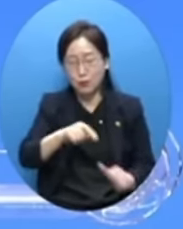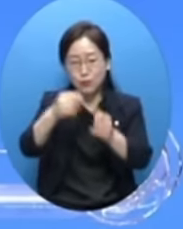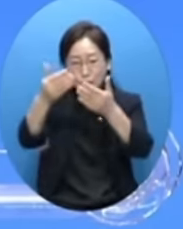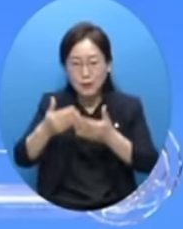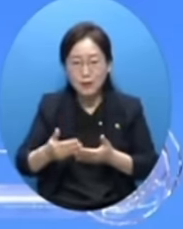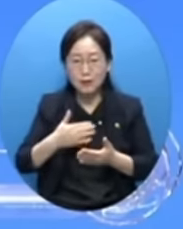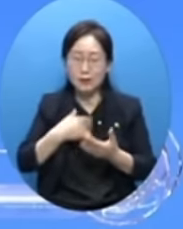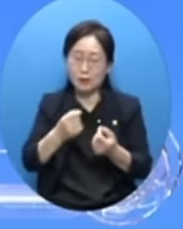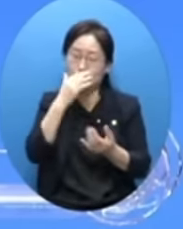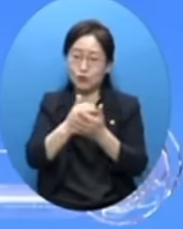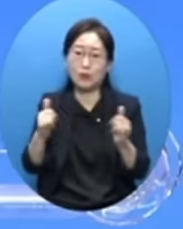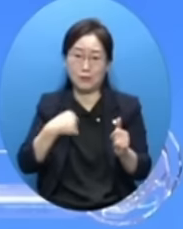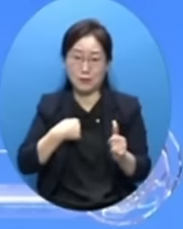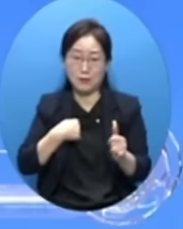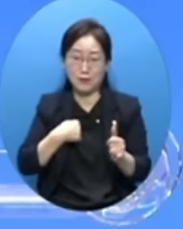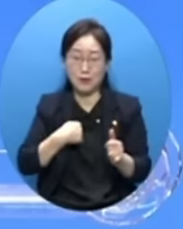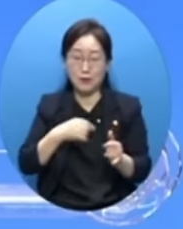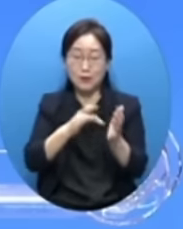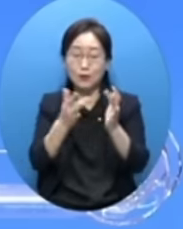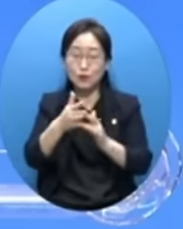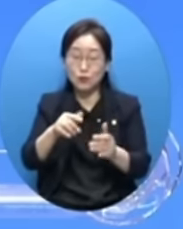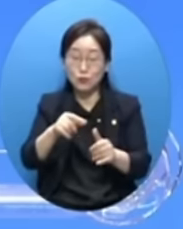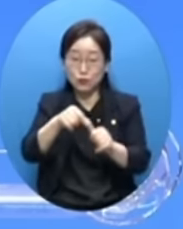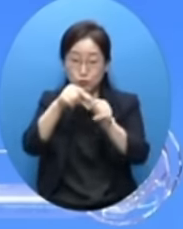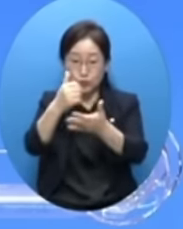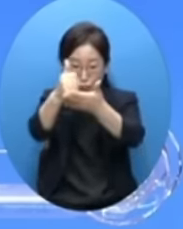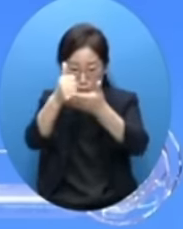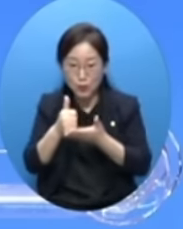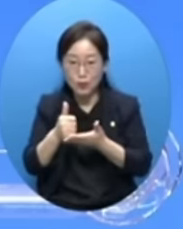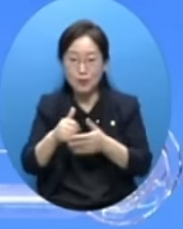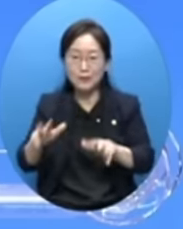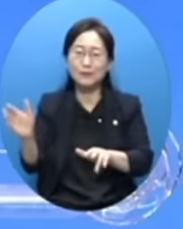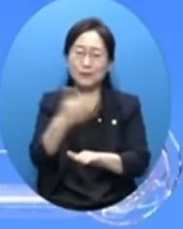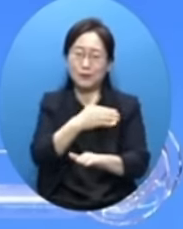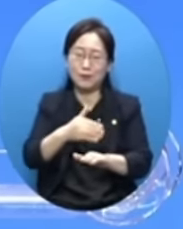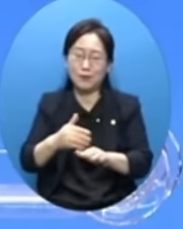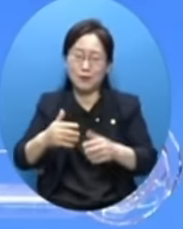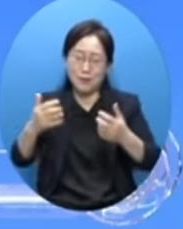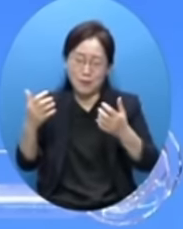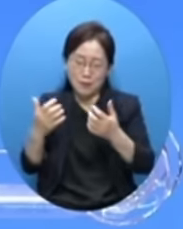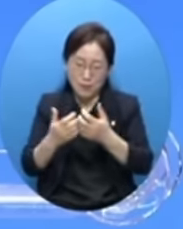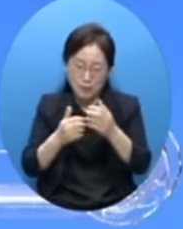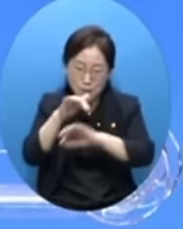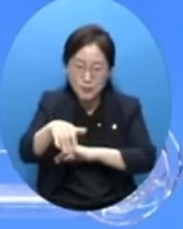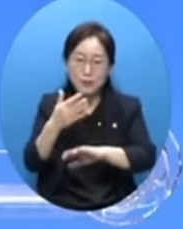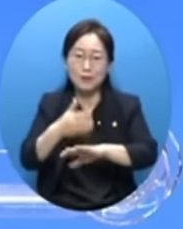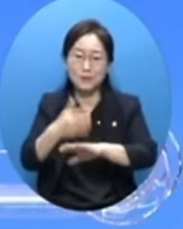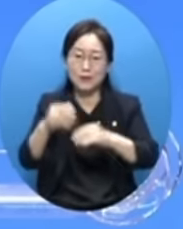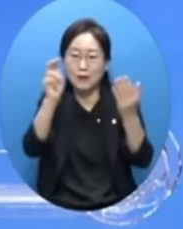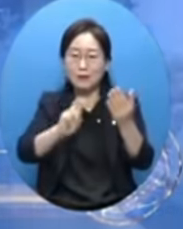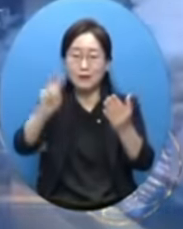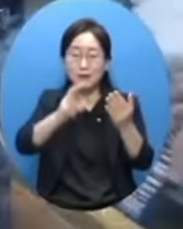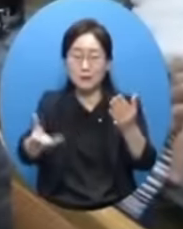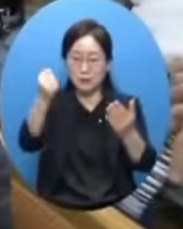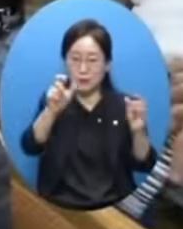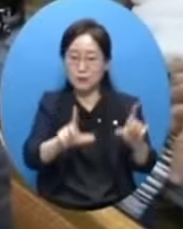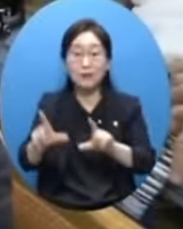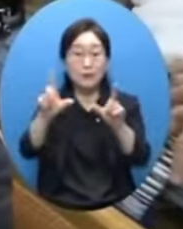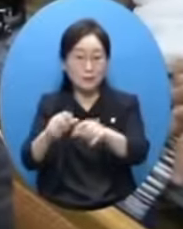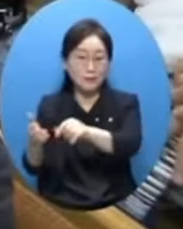구세주로 모시게 되었으니 이제부터는 넘치는 감사와 찬양의 삶을 살아야 되는